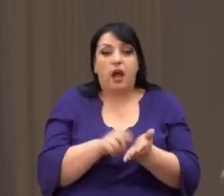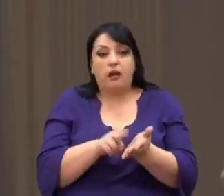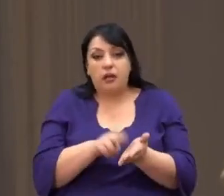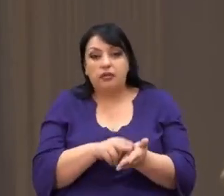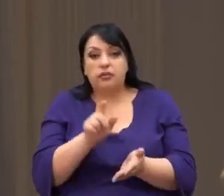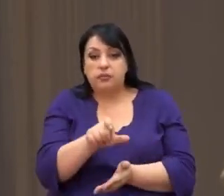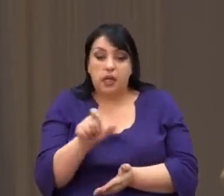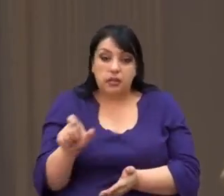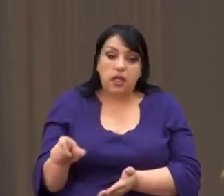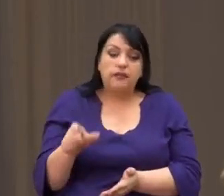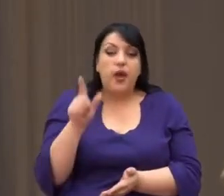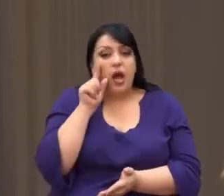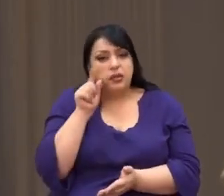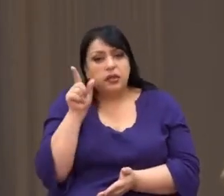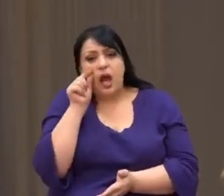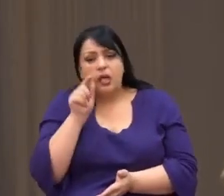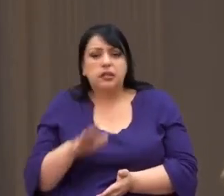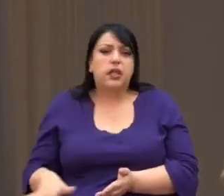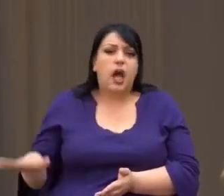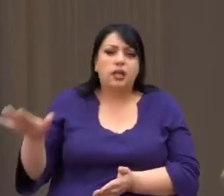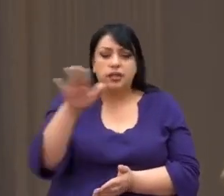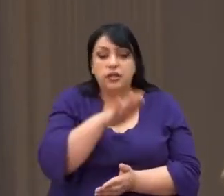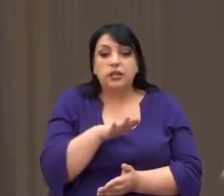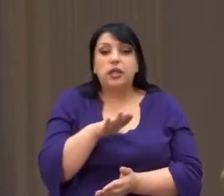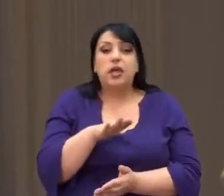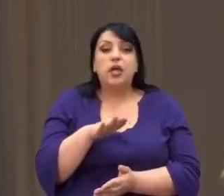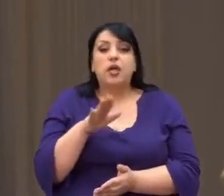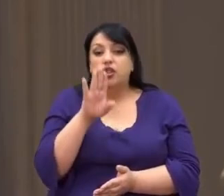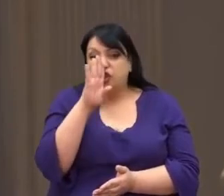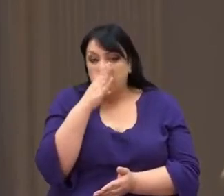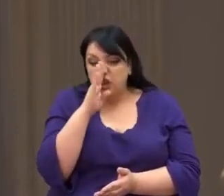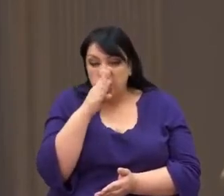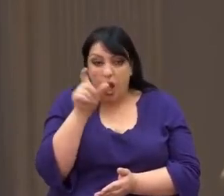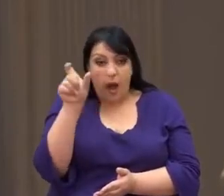թե Հայաստանում, թե Հայաստանից դուրս թշնամի համարվող